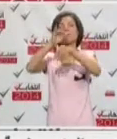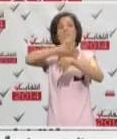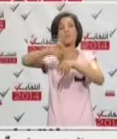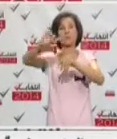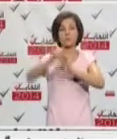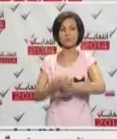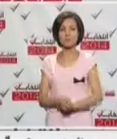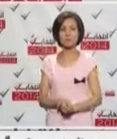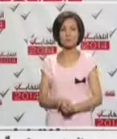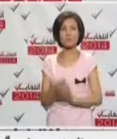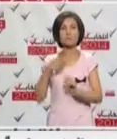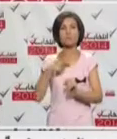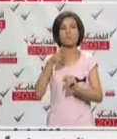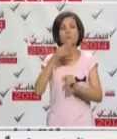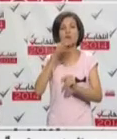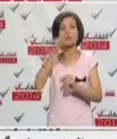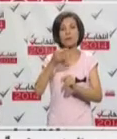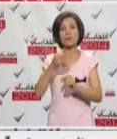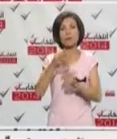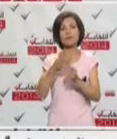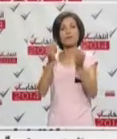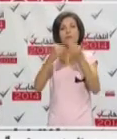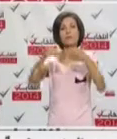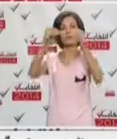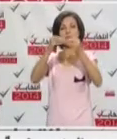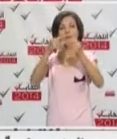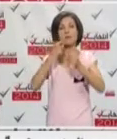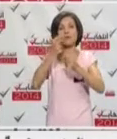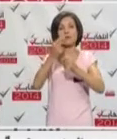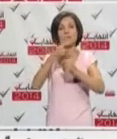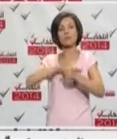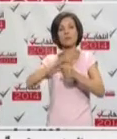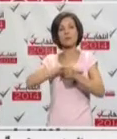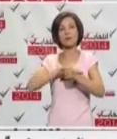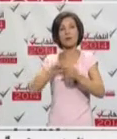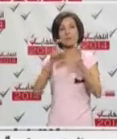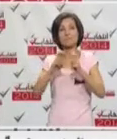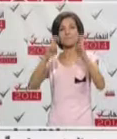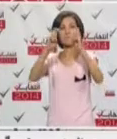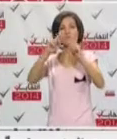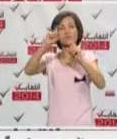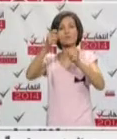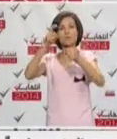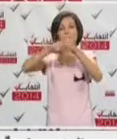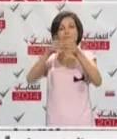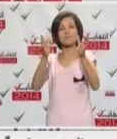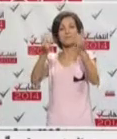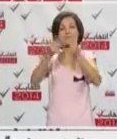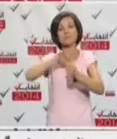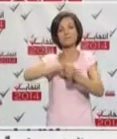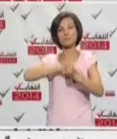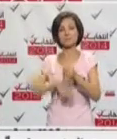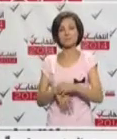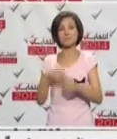يمكن وعدم موافقه على زياده في سن التقاعد او رفع مساهمه العمال في صناديق الاجتماعيه